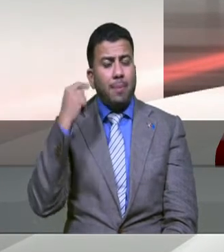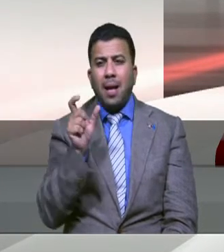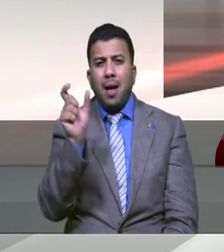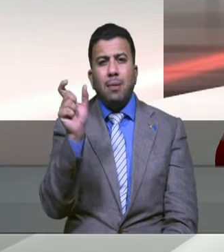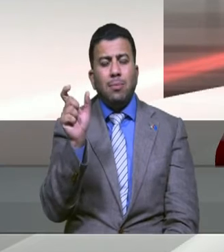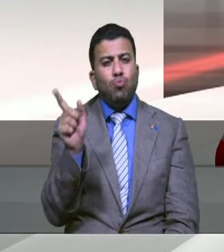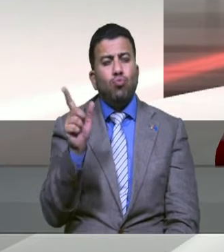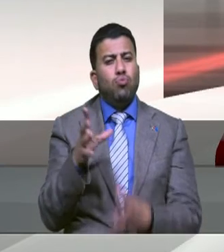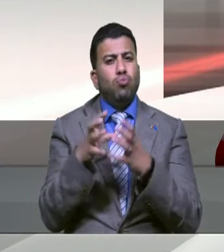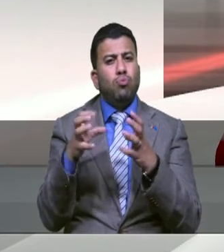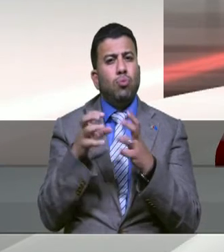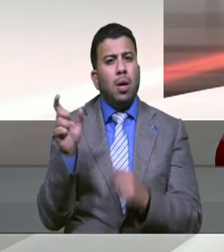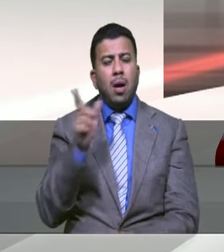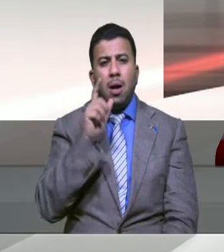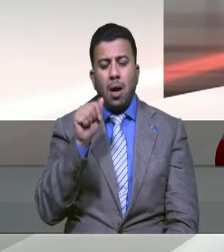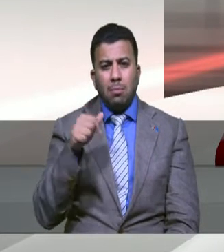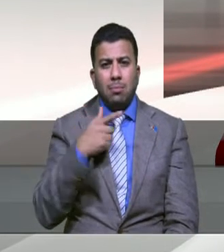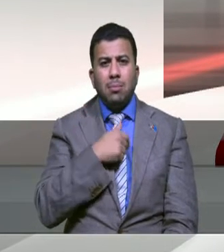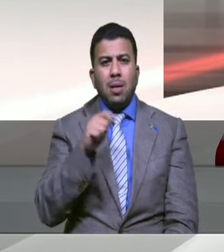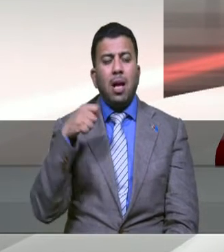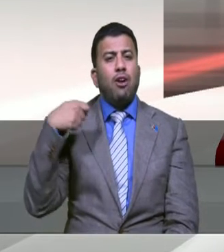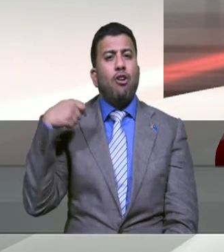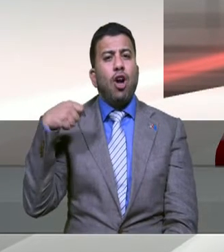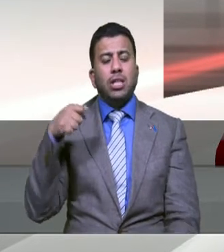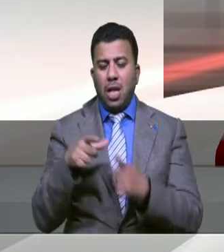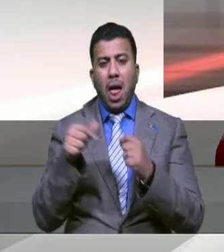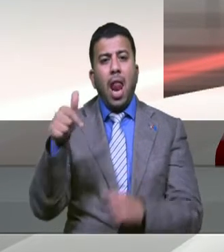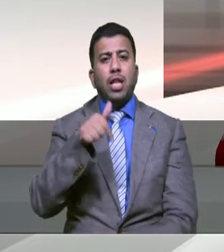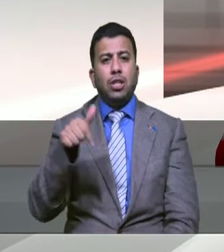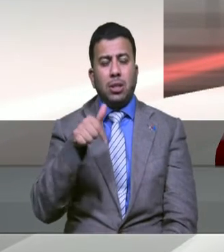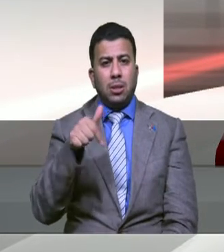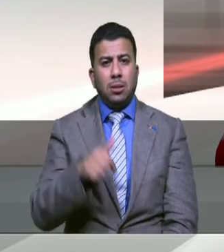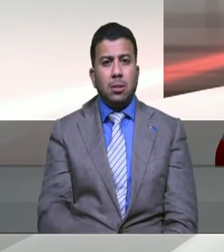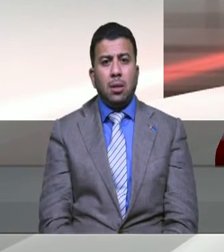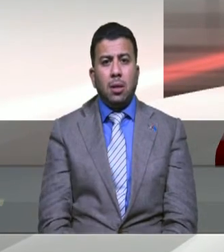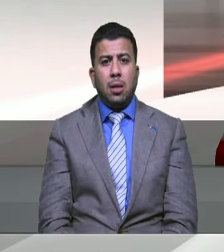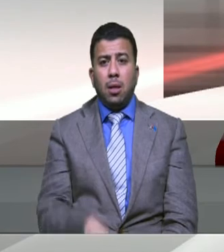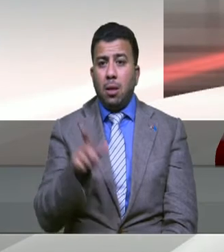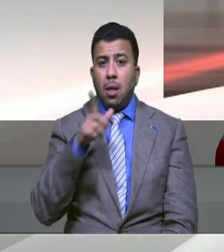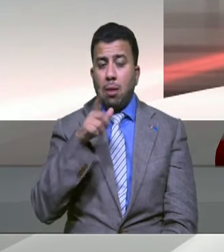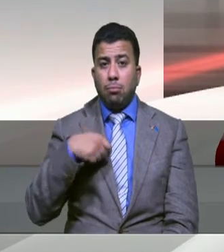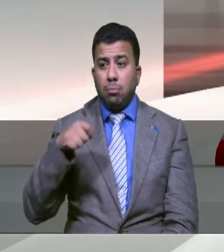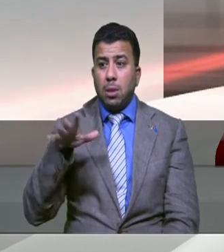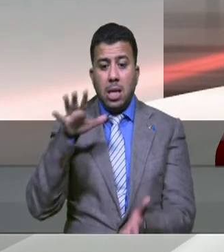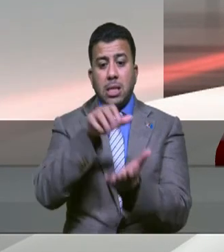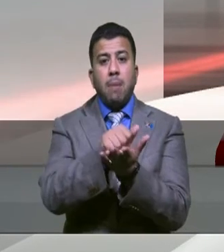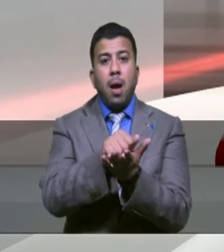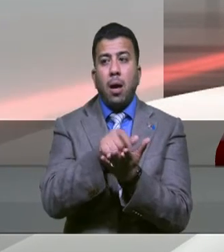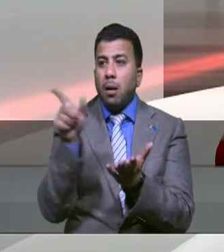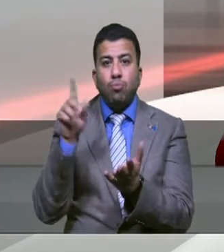في مرادفة يستعملونها مرادفة يسمونه رئيس الخليج. معنى الحكم صار عنده في الاستعمار